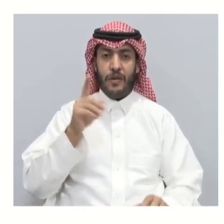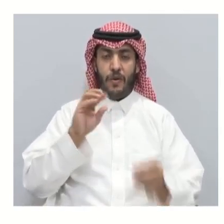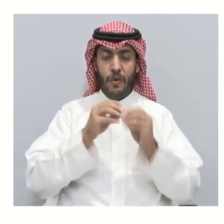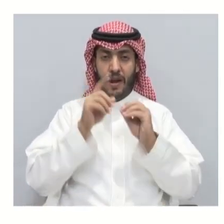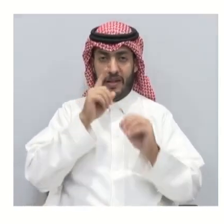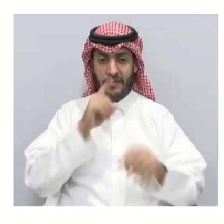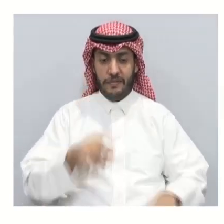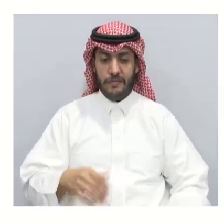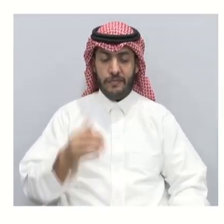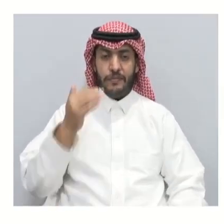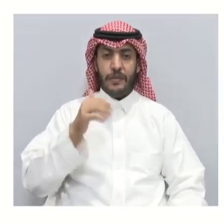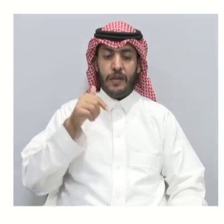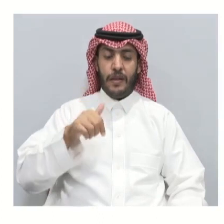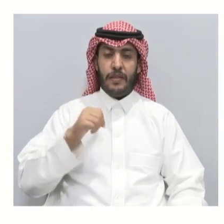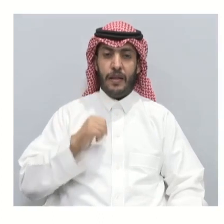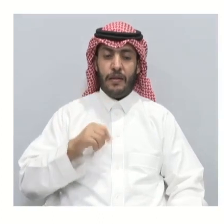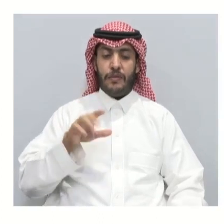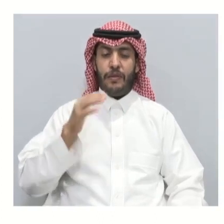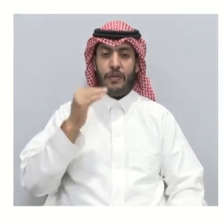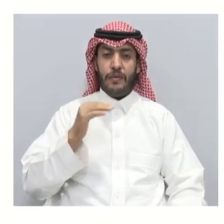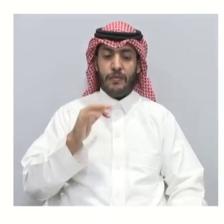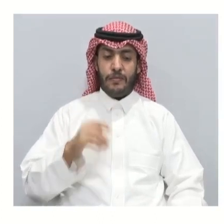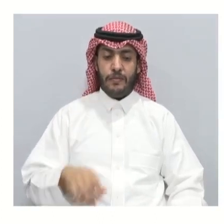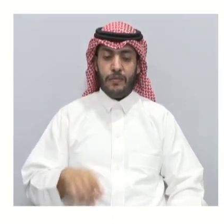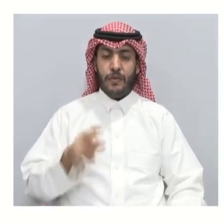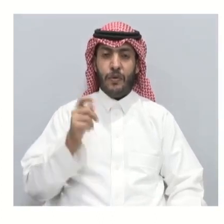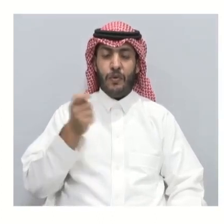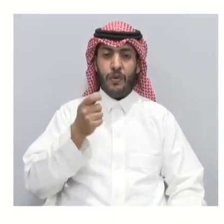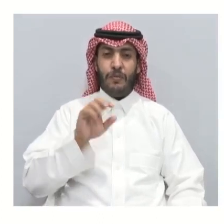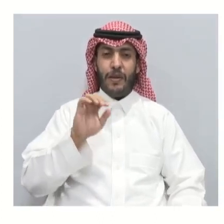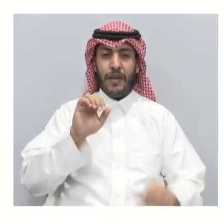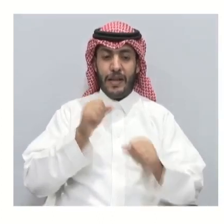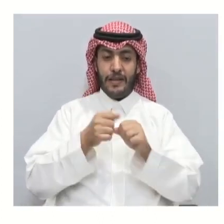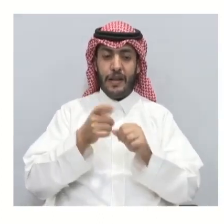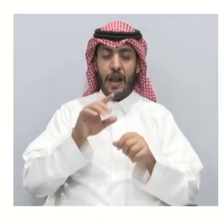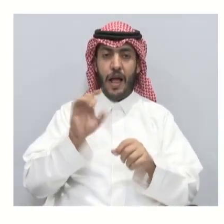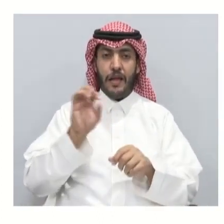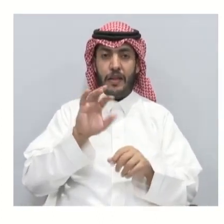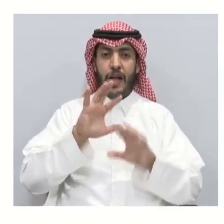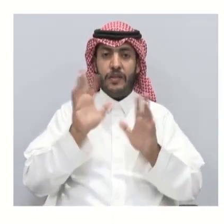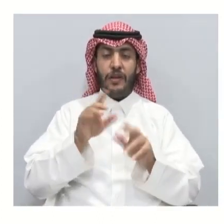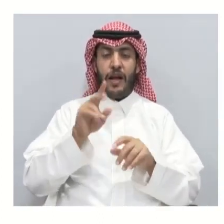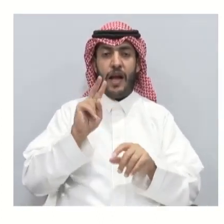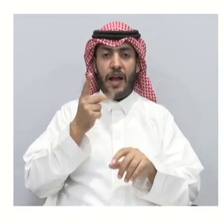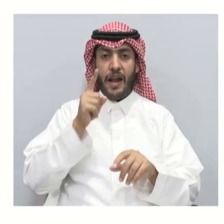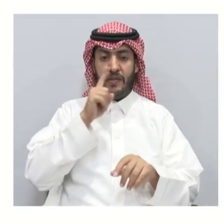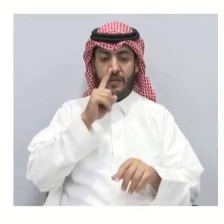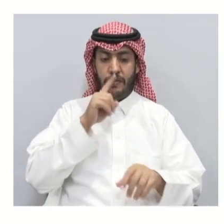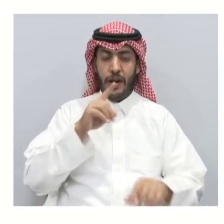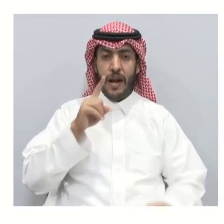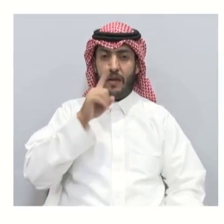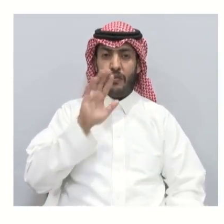باللون الاصفر الان يا ابطال الجزء الثاني من السؤال اكتب الكسر الذي يمثل عدد الاشياء غير الصفراء كم